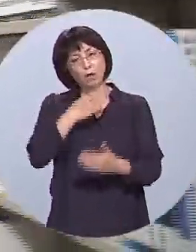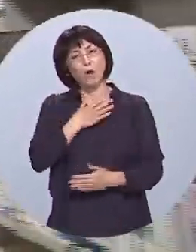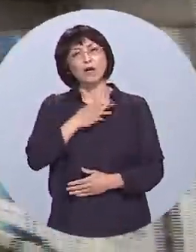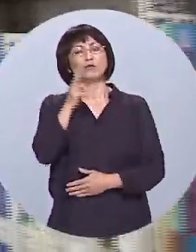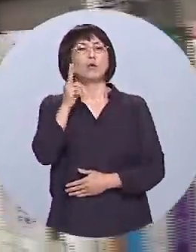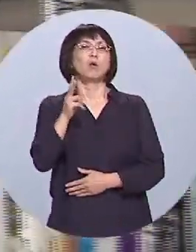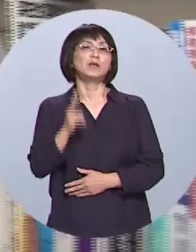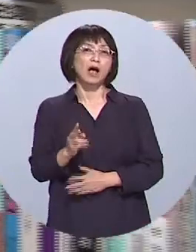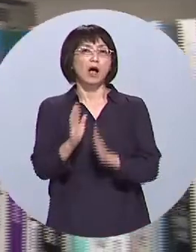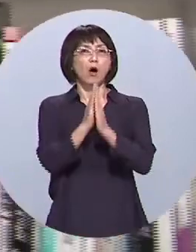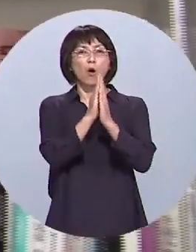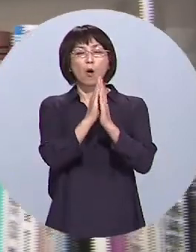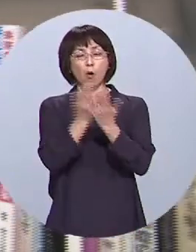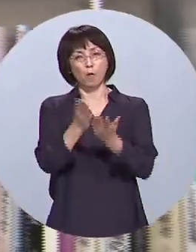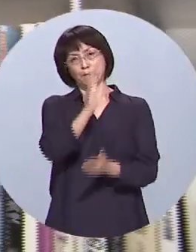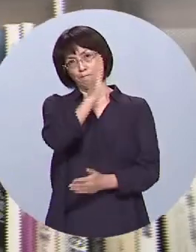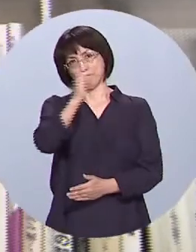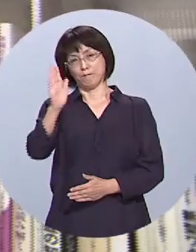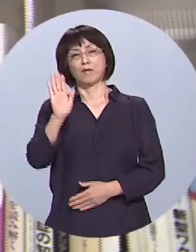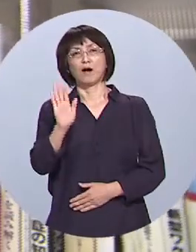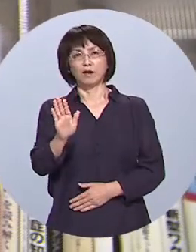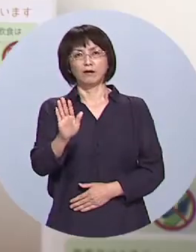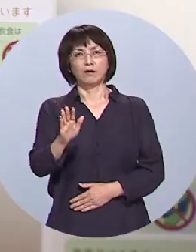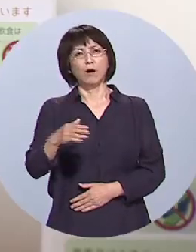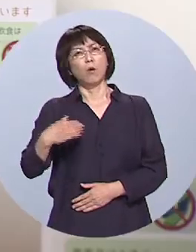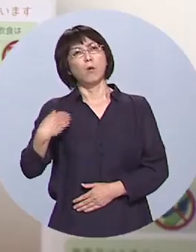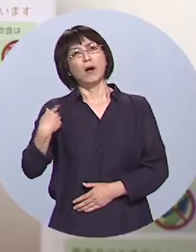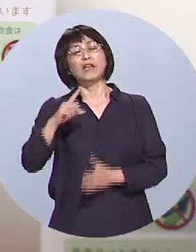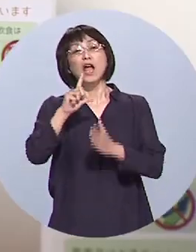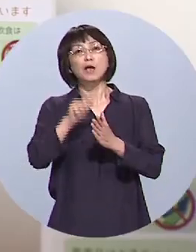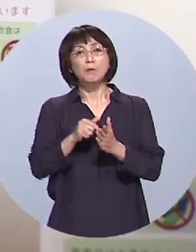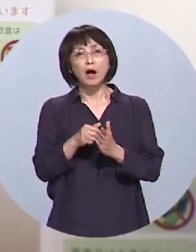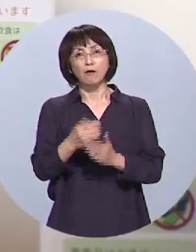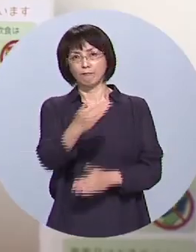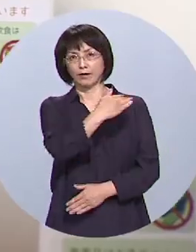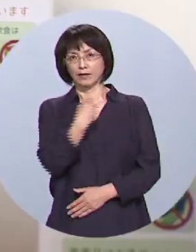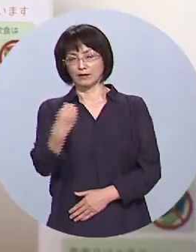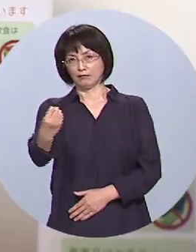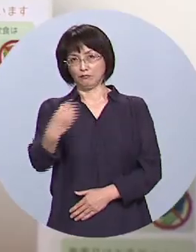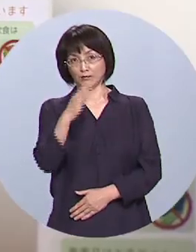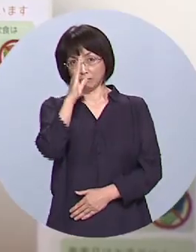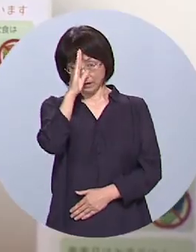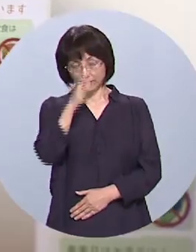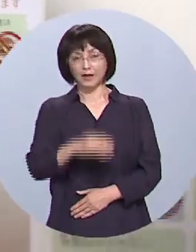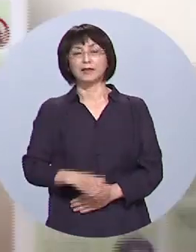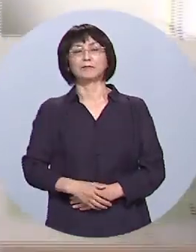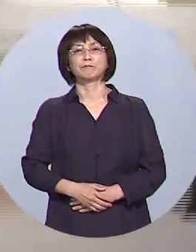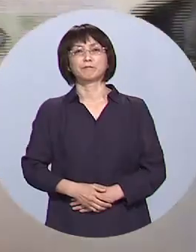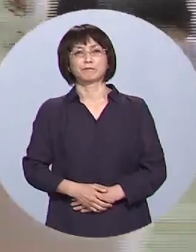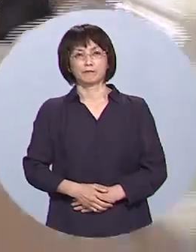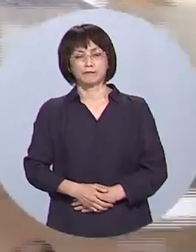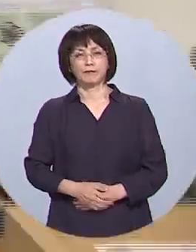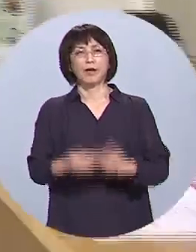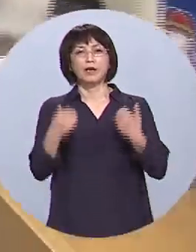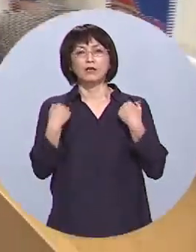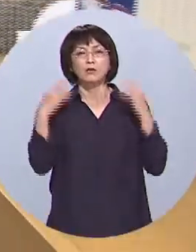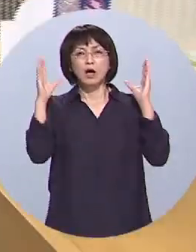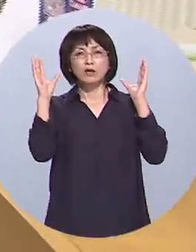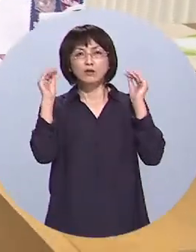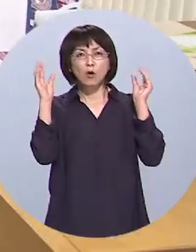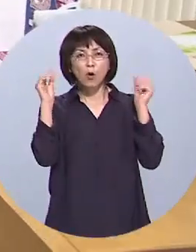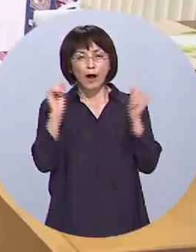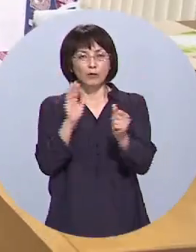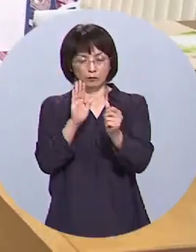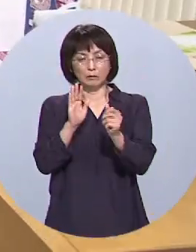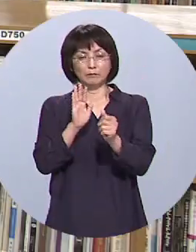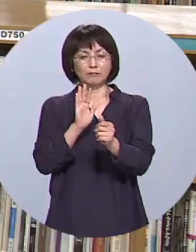本を集めています。探すのに迷ったら司書に声をかけてください。プライバシーに配慮し必要な情報を探す